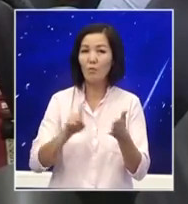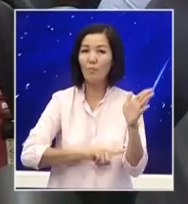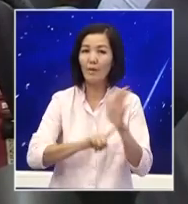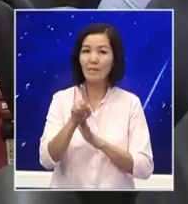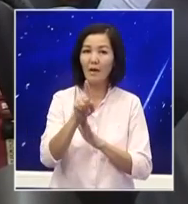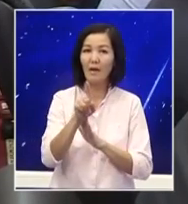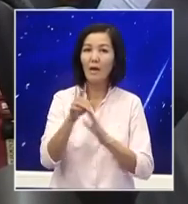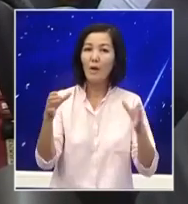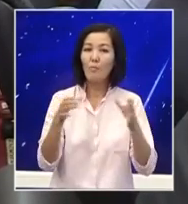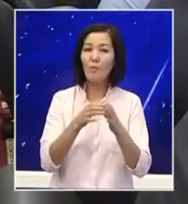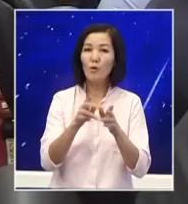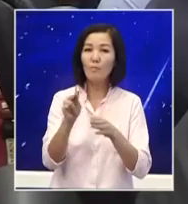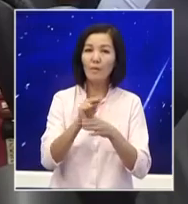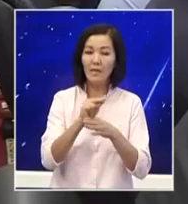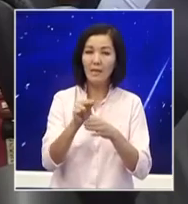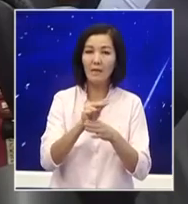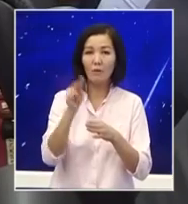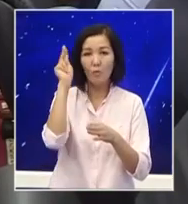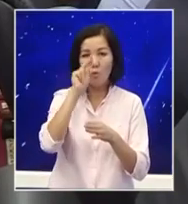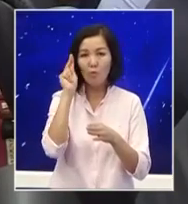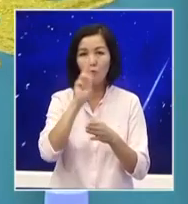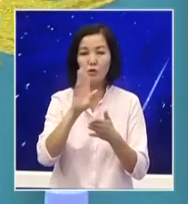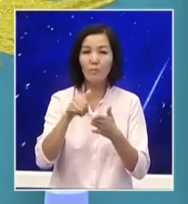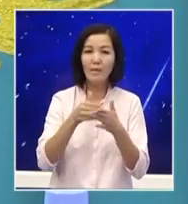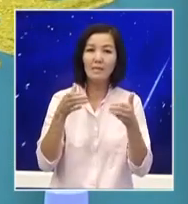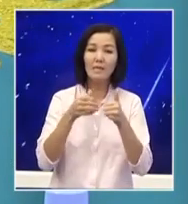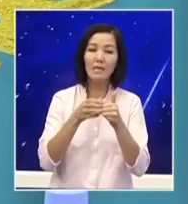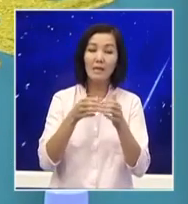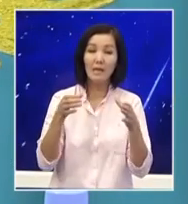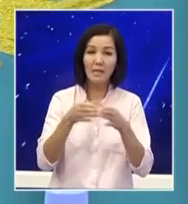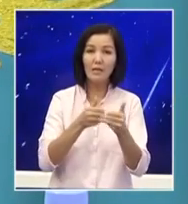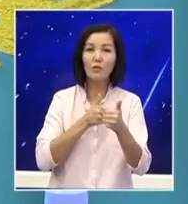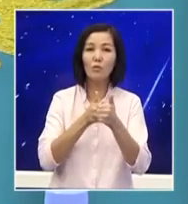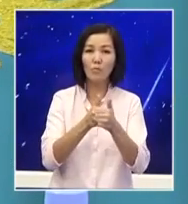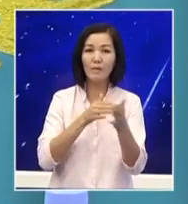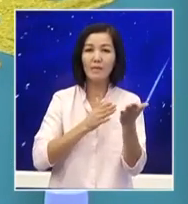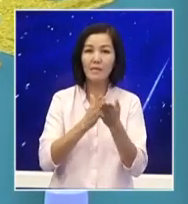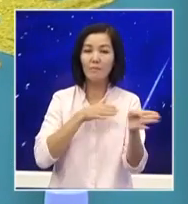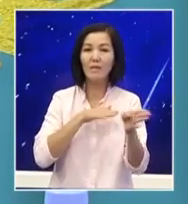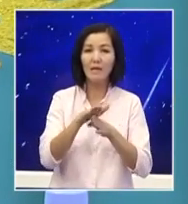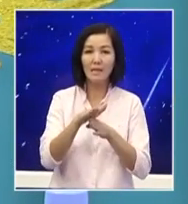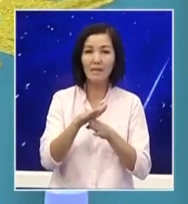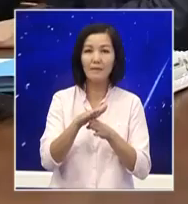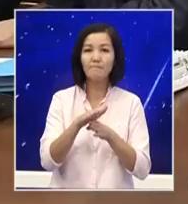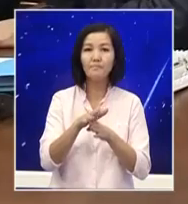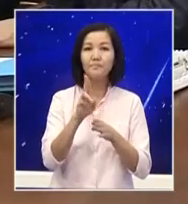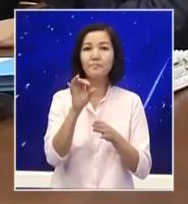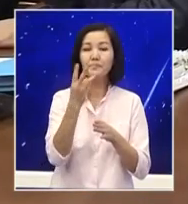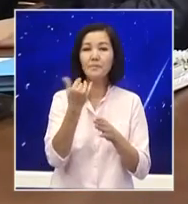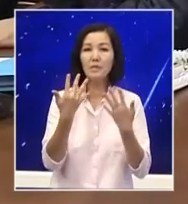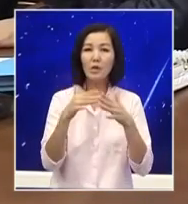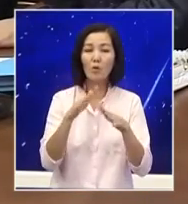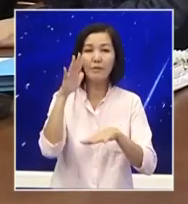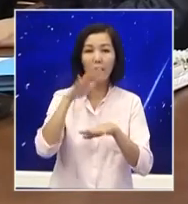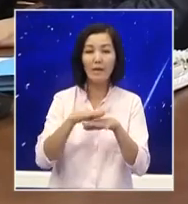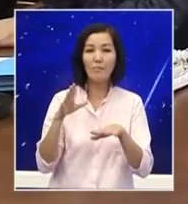бөлім редакторы, оқытушы, бас редактордың орынбасары сынды қызметтер атқарды. Ескелді ауданындағы Қайнарлы ауылында әкім болды.